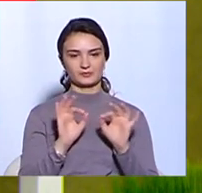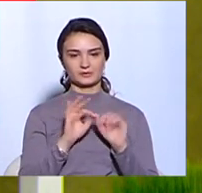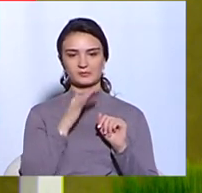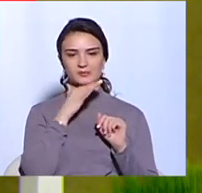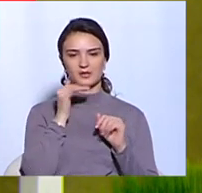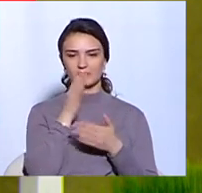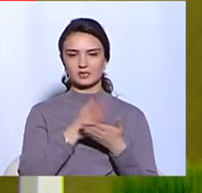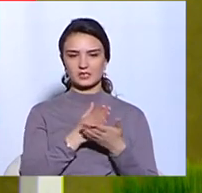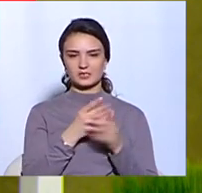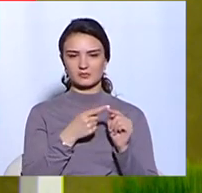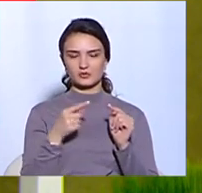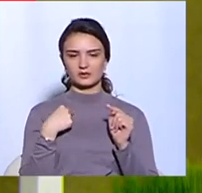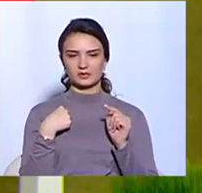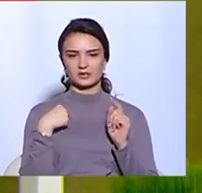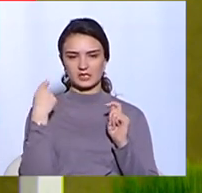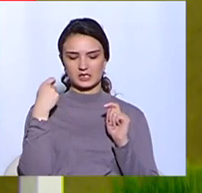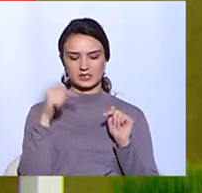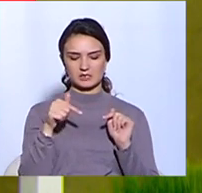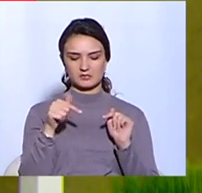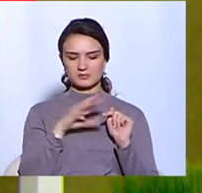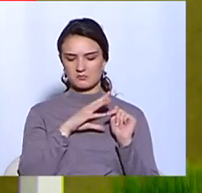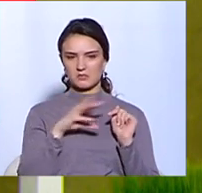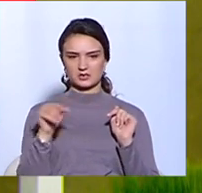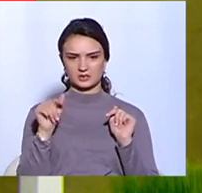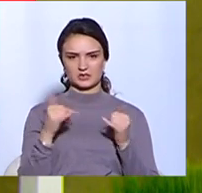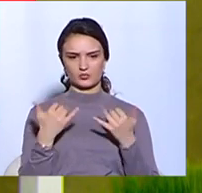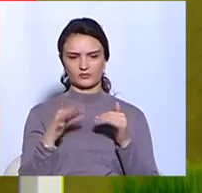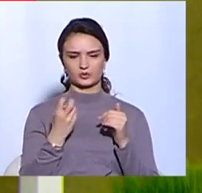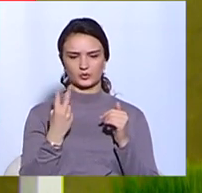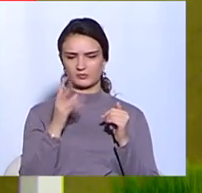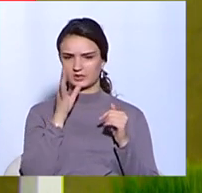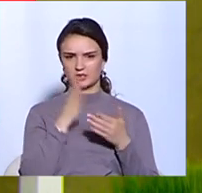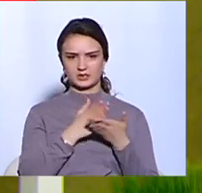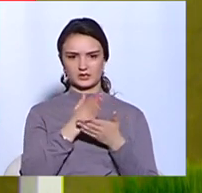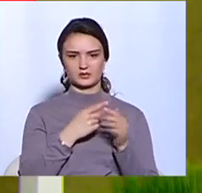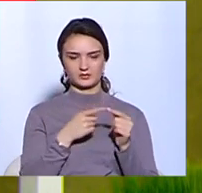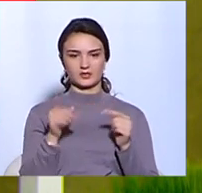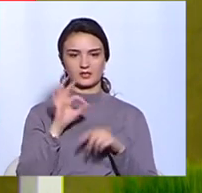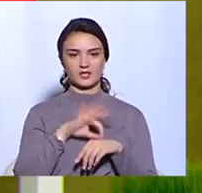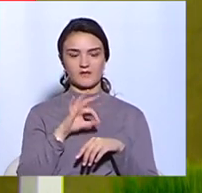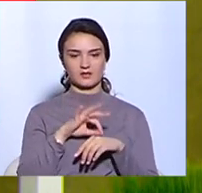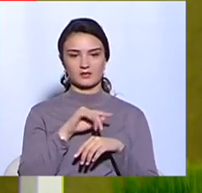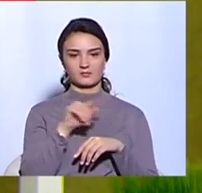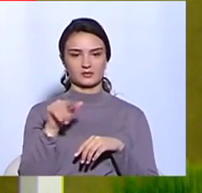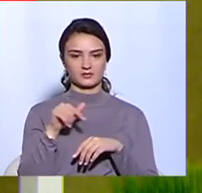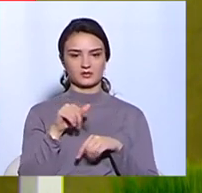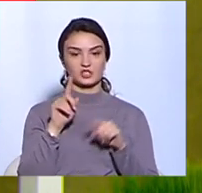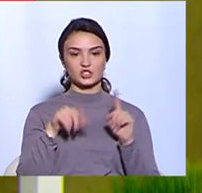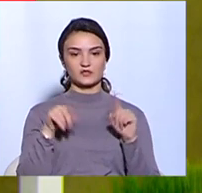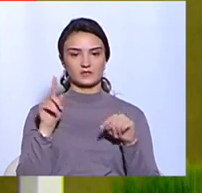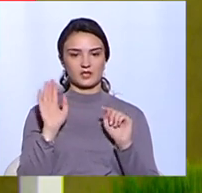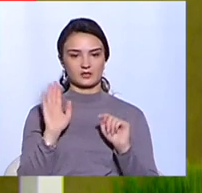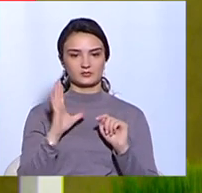მრავალი წლის მანძილზე, ჩვენი გადაცემის არსებობის მანძილზე, აგერ უკვე 12 წელია, დაავადებებს, რომელთაც იშვიათს